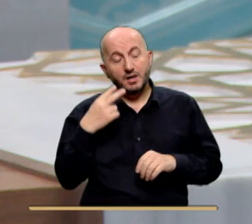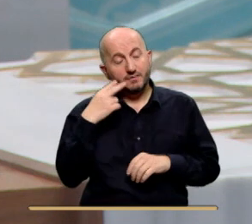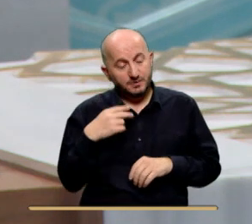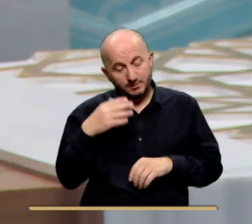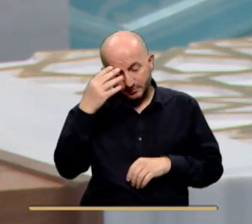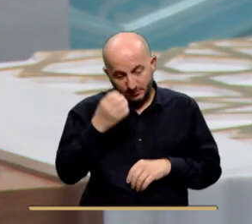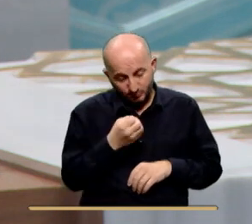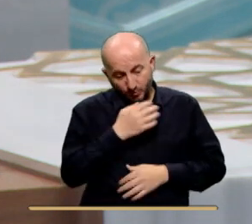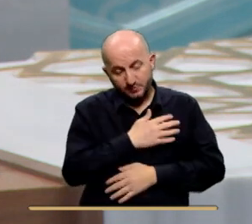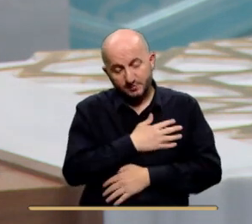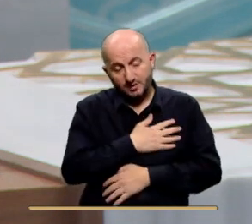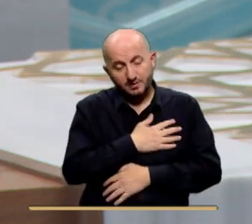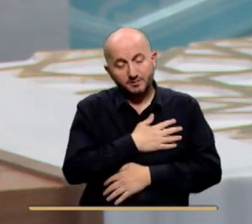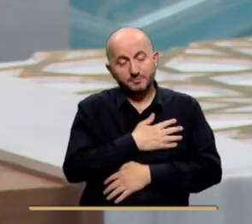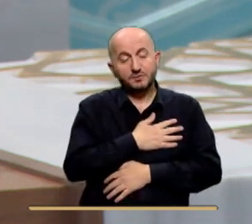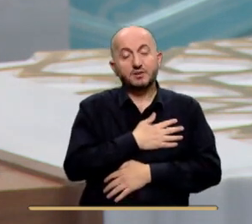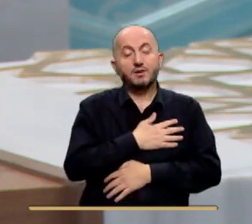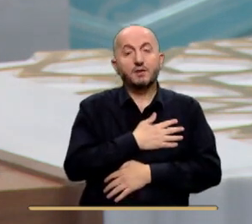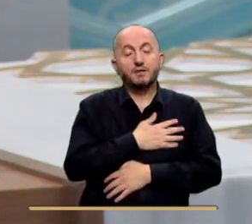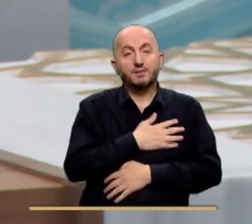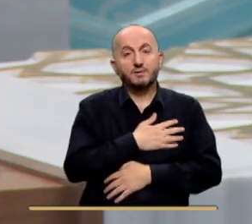Muhammed aleyhissalatu vesselamın